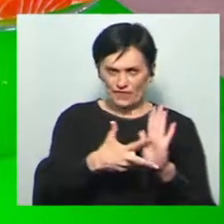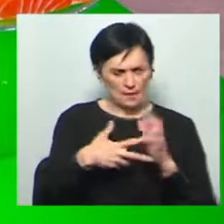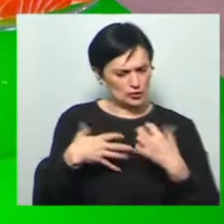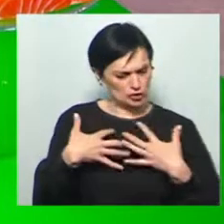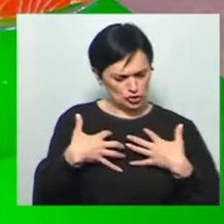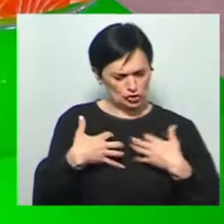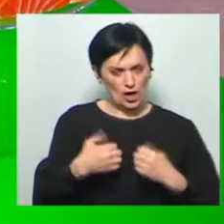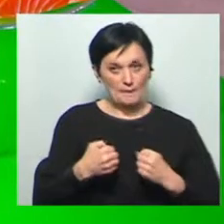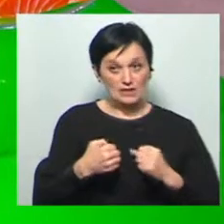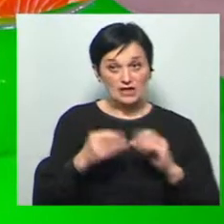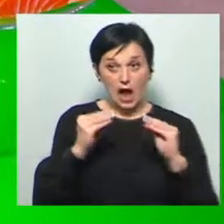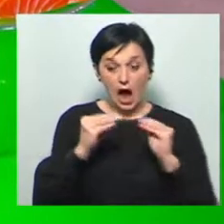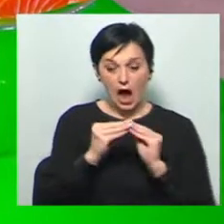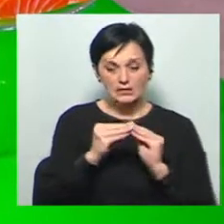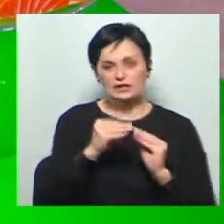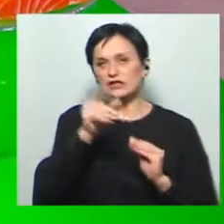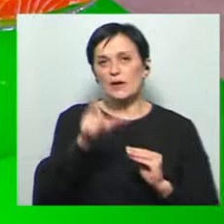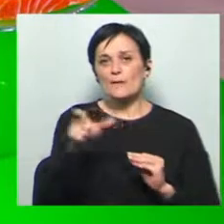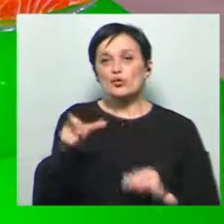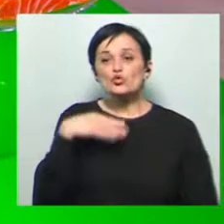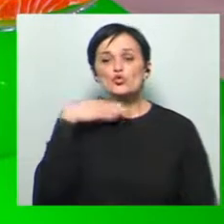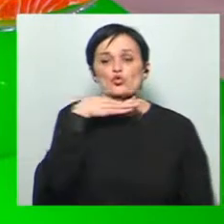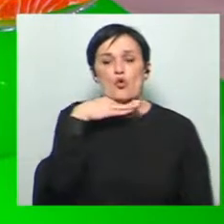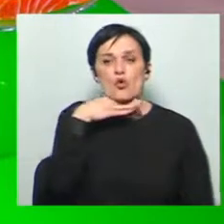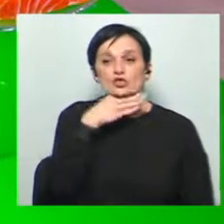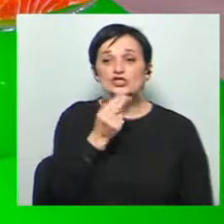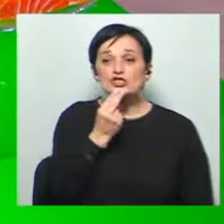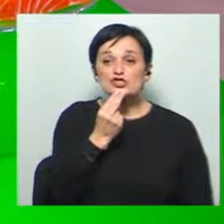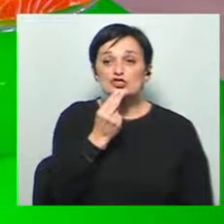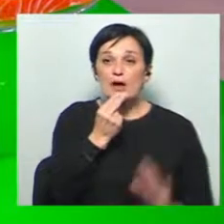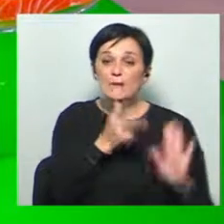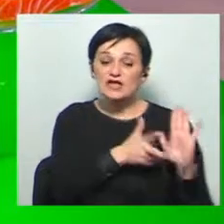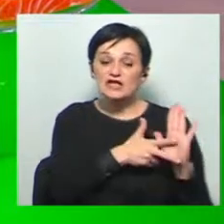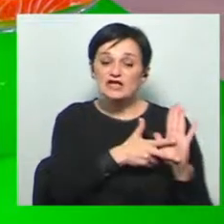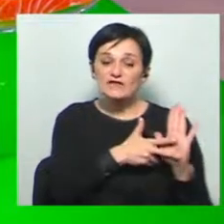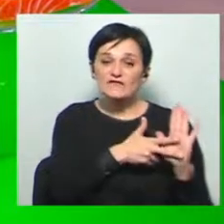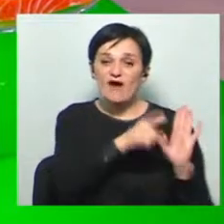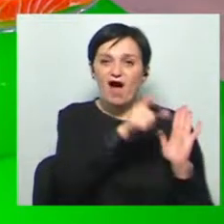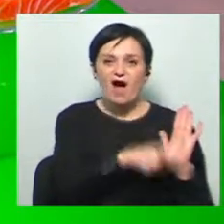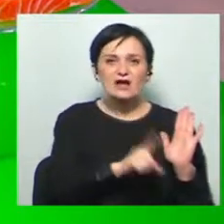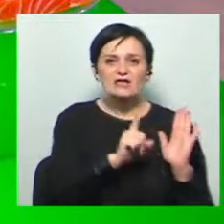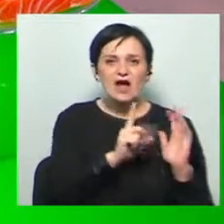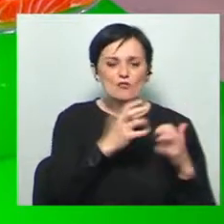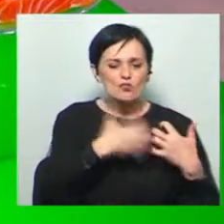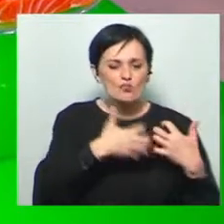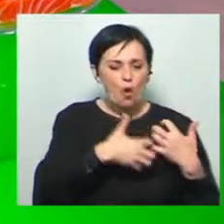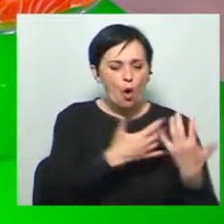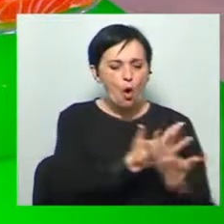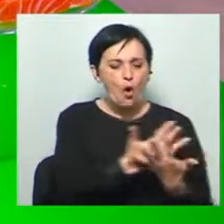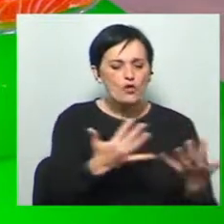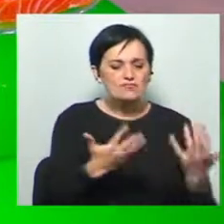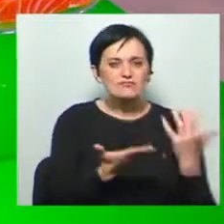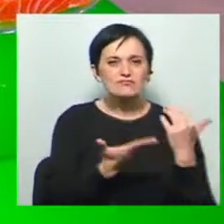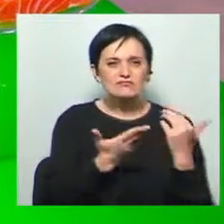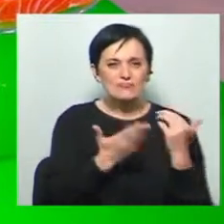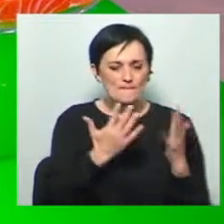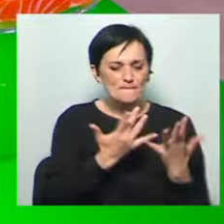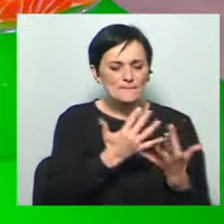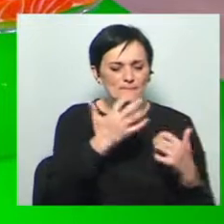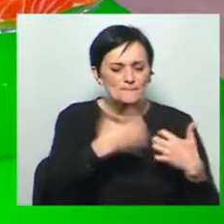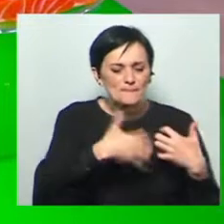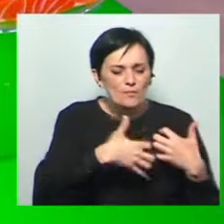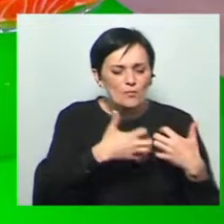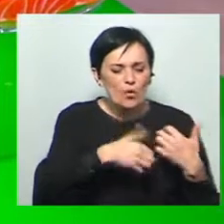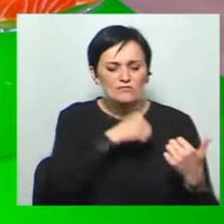ჯანმრთელი, 10 ადამიანი იყო ხორციჭამია და 8 ადამიანი იყო ვეგეტარიანელი. ანუ მცენარეულ